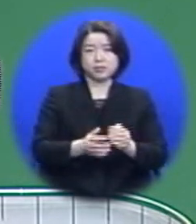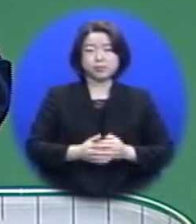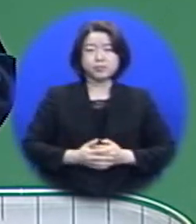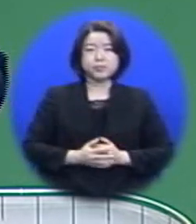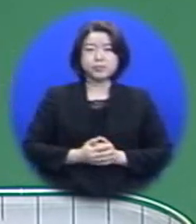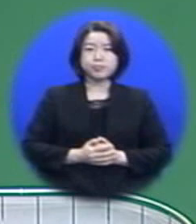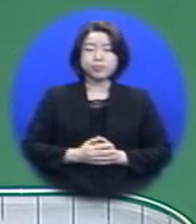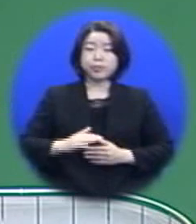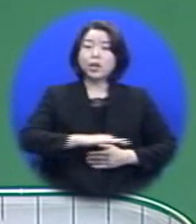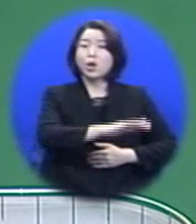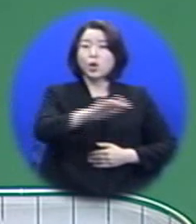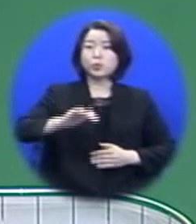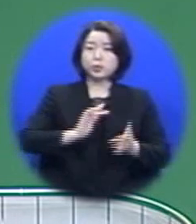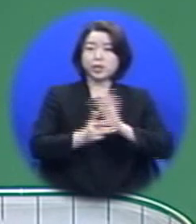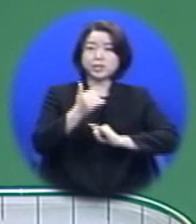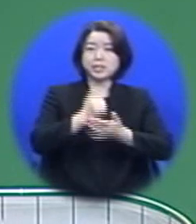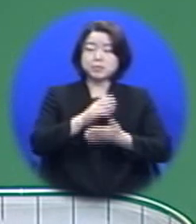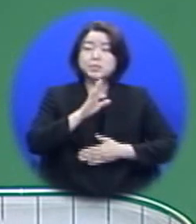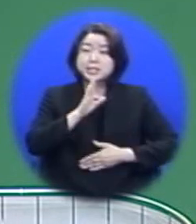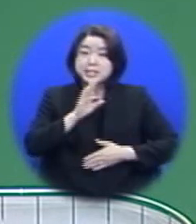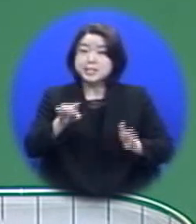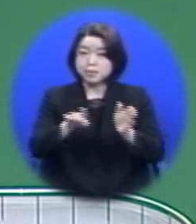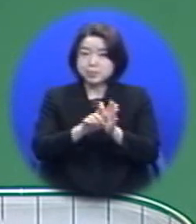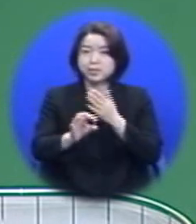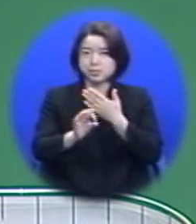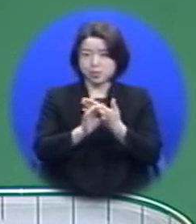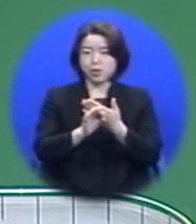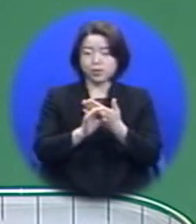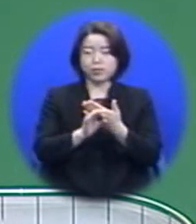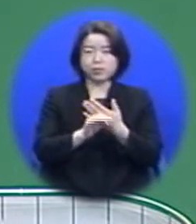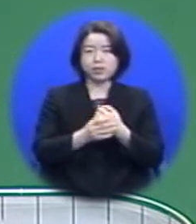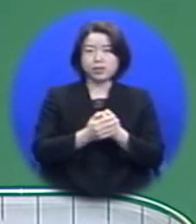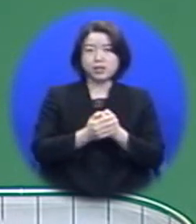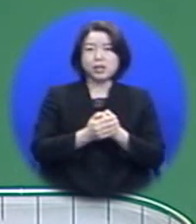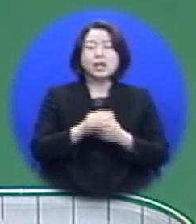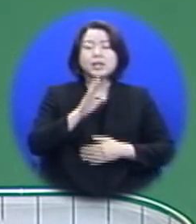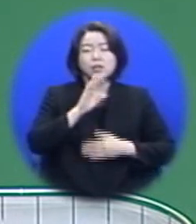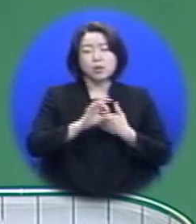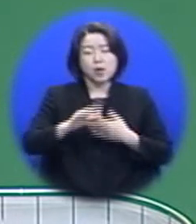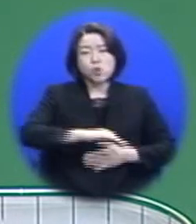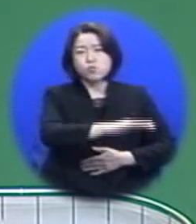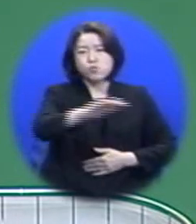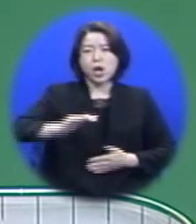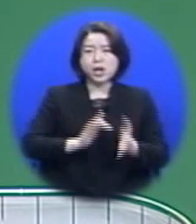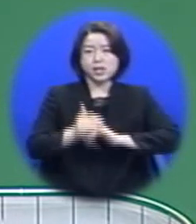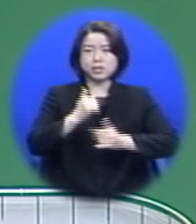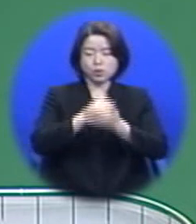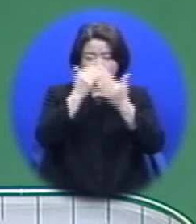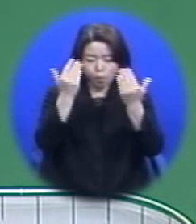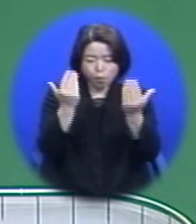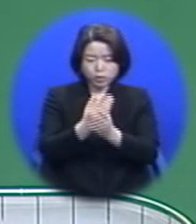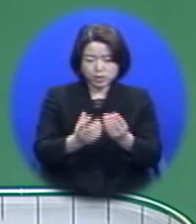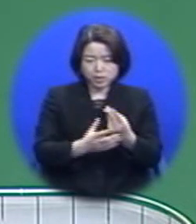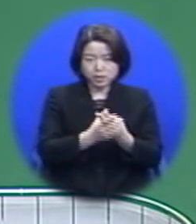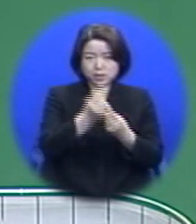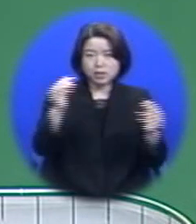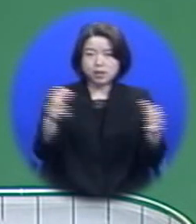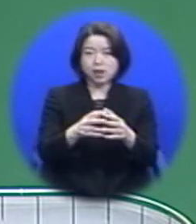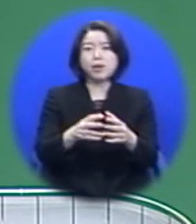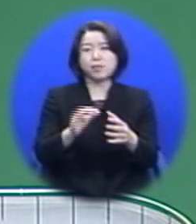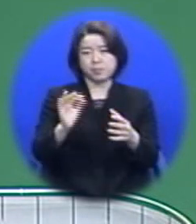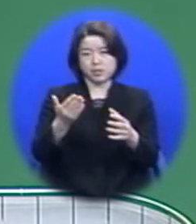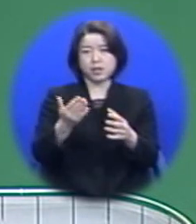이야기입니다가 예수님을 면 그러면 우리는 예수님과 온전히 연합한 자가 된다는